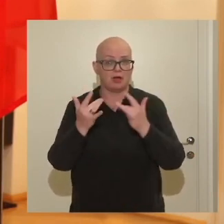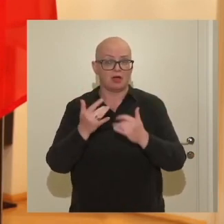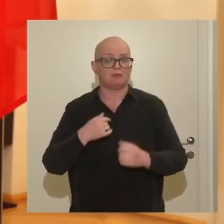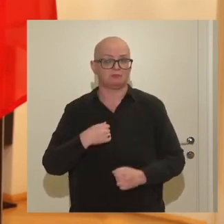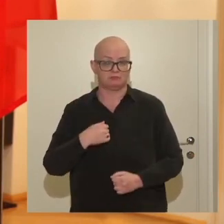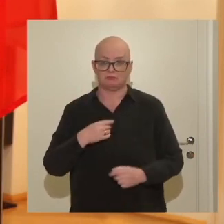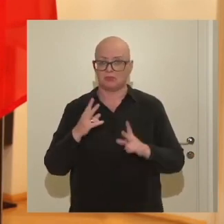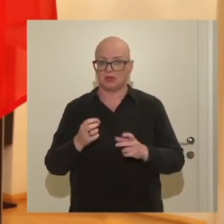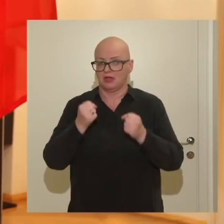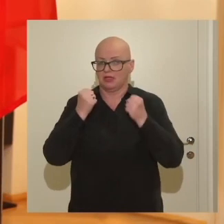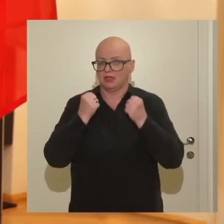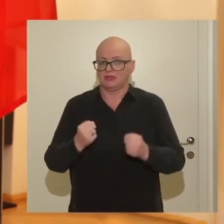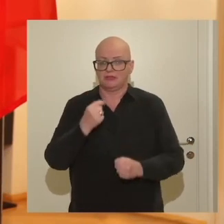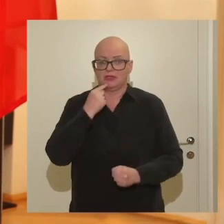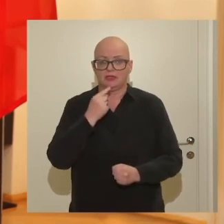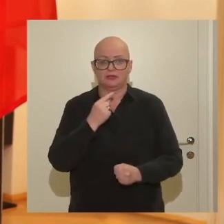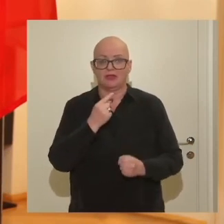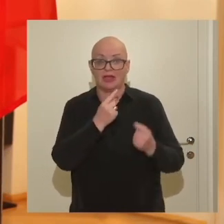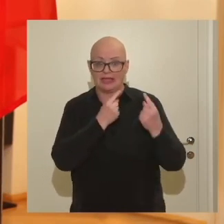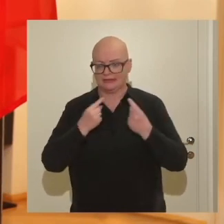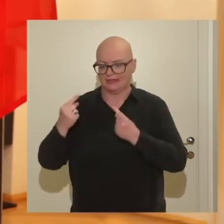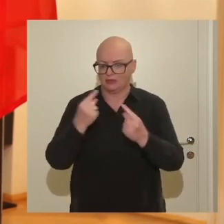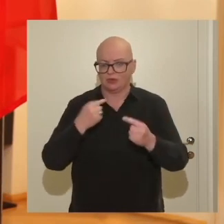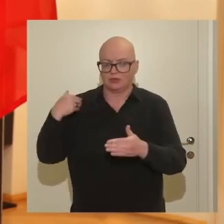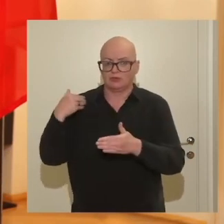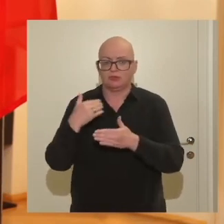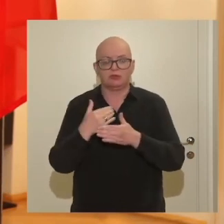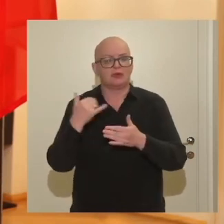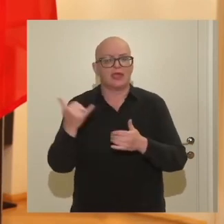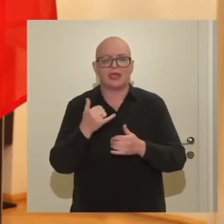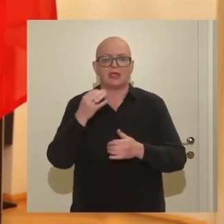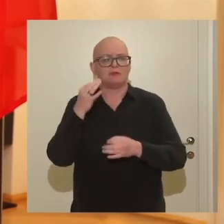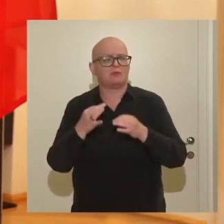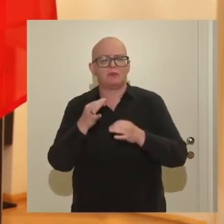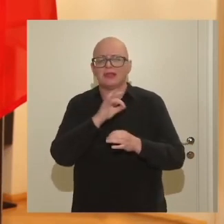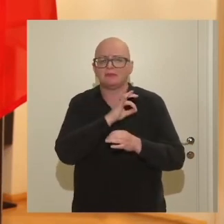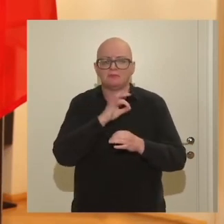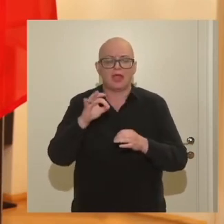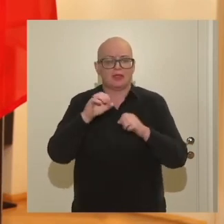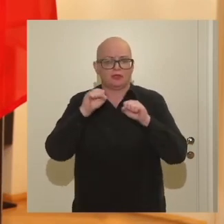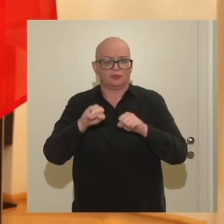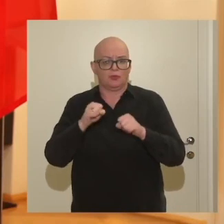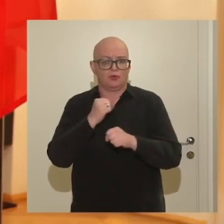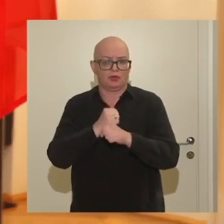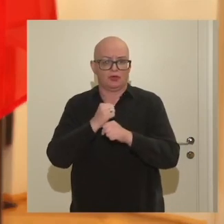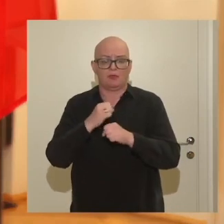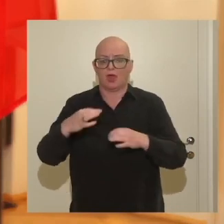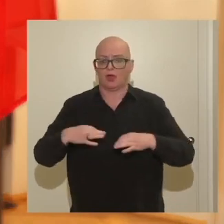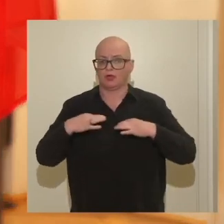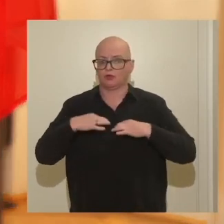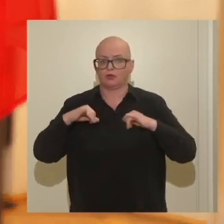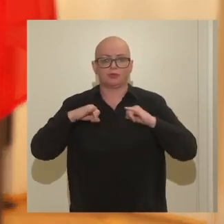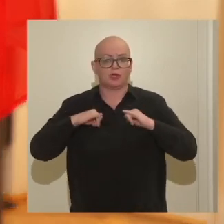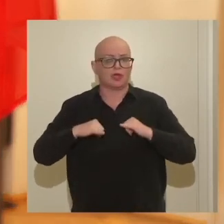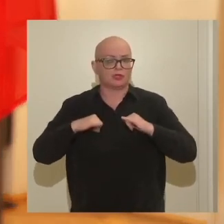schlecht reden lasse. Und mein Frauenbild ist ganz klar. Aber man muss sagen, sie arbeiten gut, aber